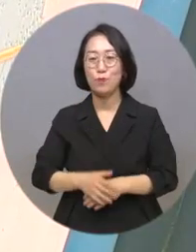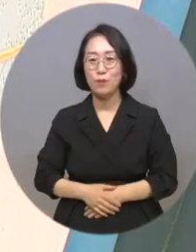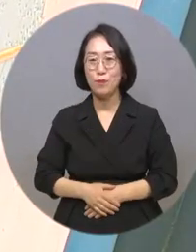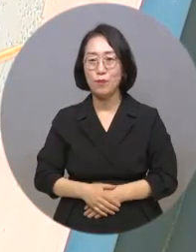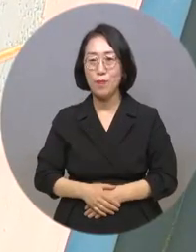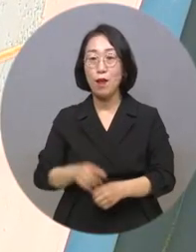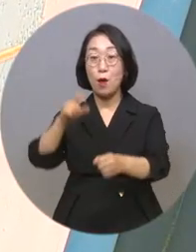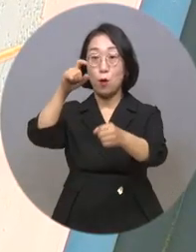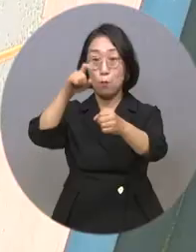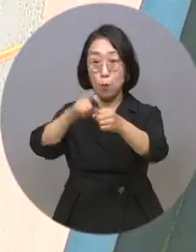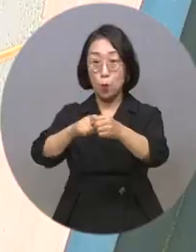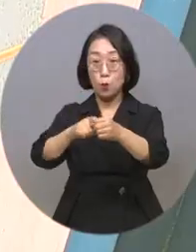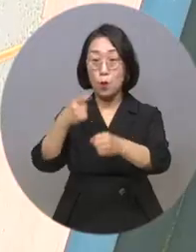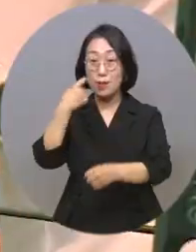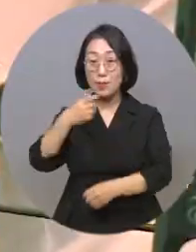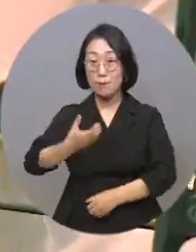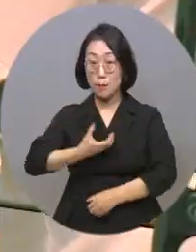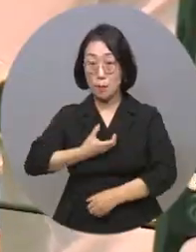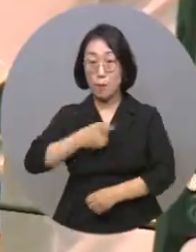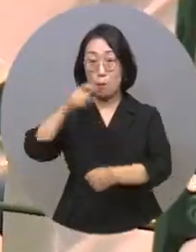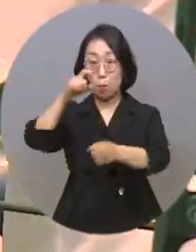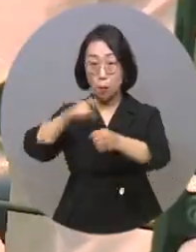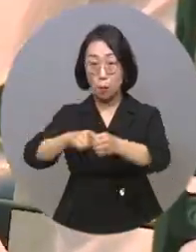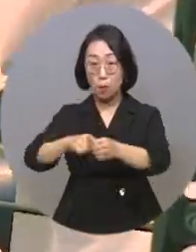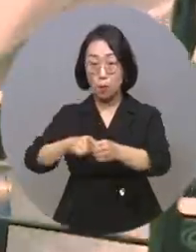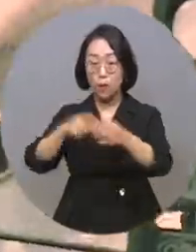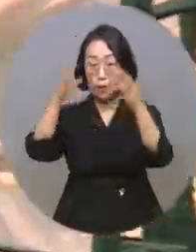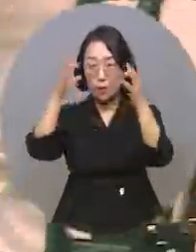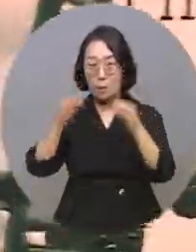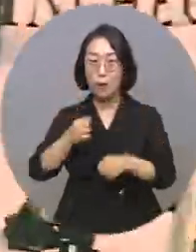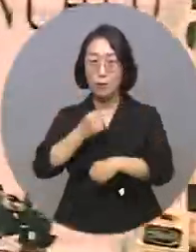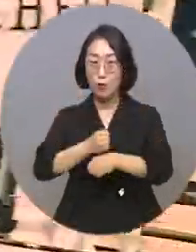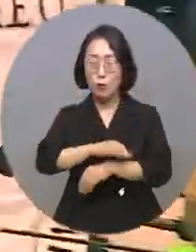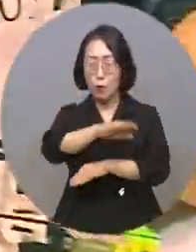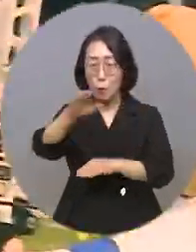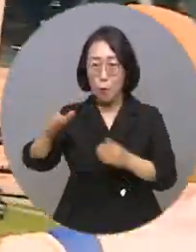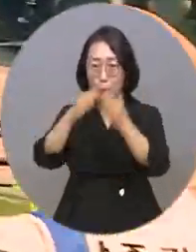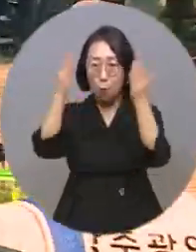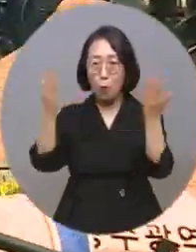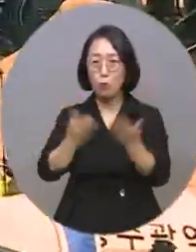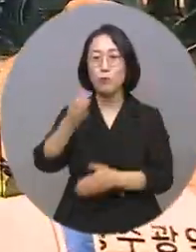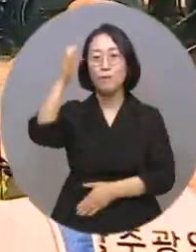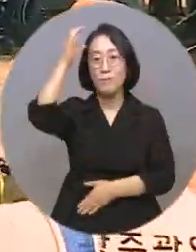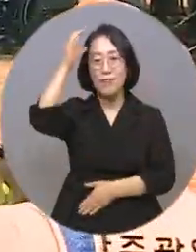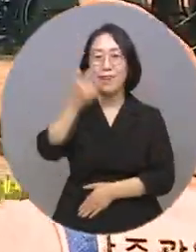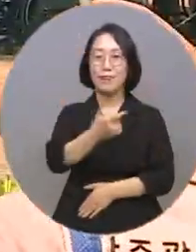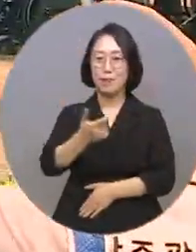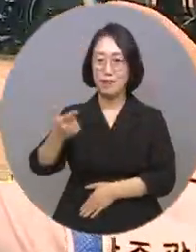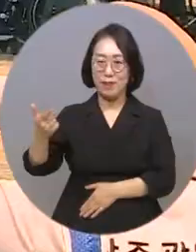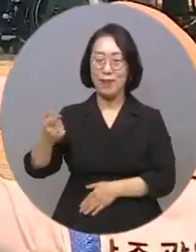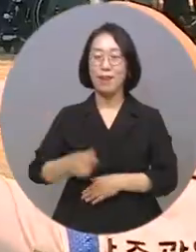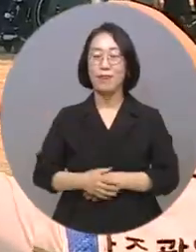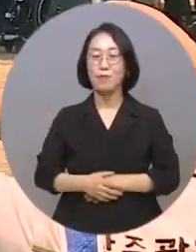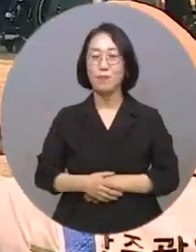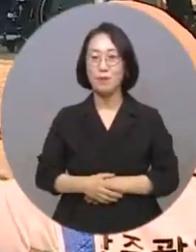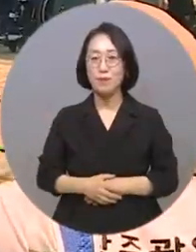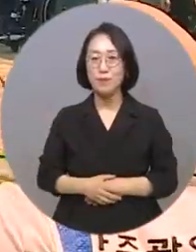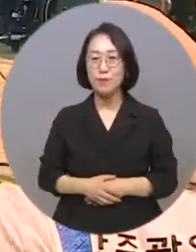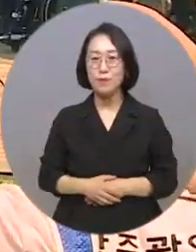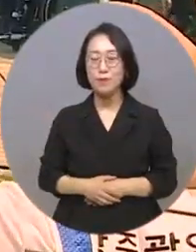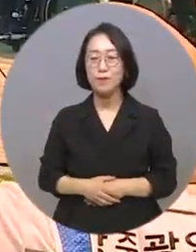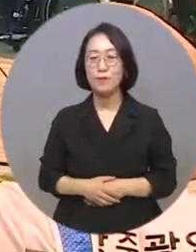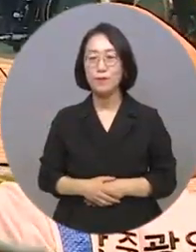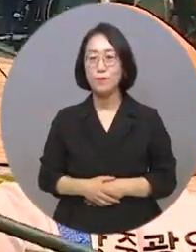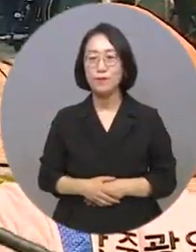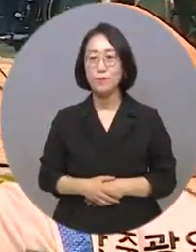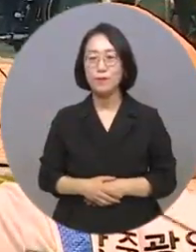도전, 금빛 관역을 향한 선수들의 땀방울에 모두의 기대가 높아지고 있습니다. 복지TV 뉴스 박순용입니다.